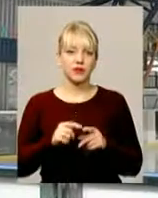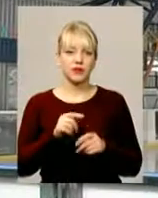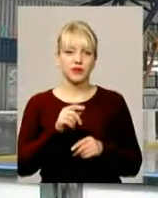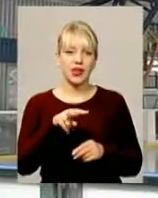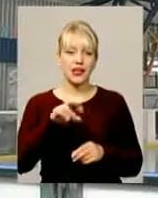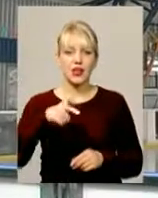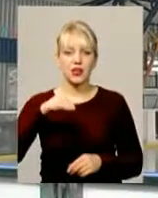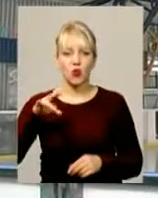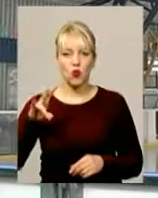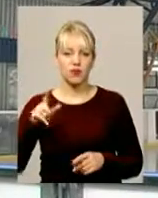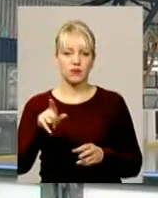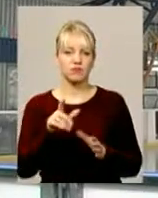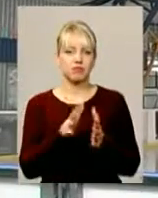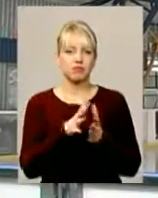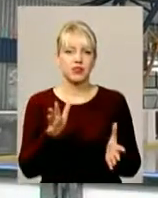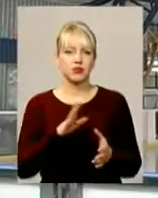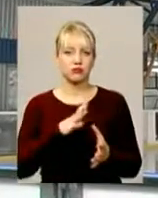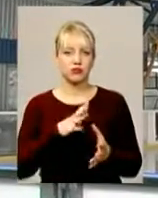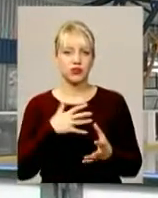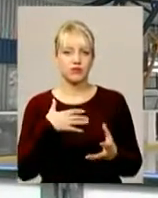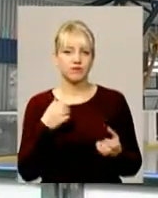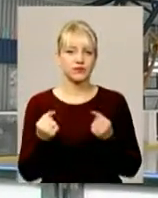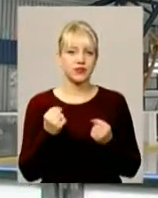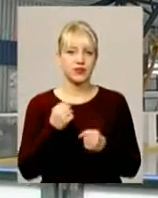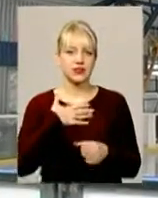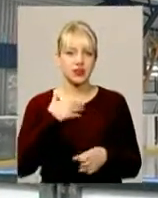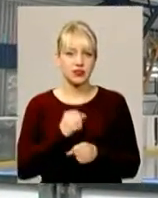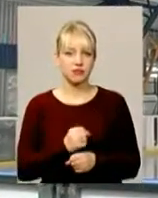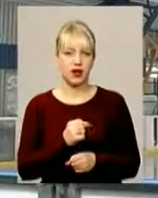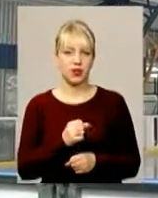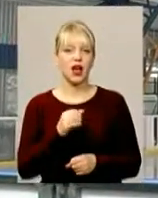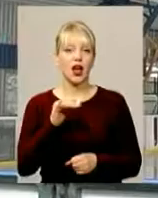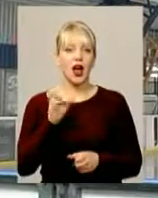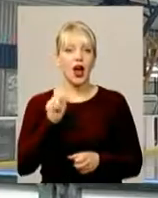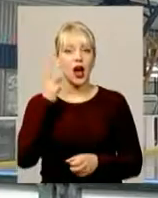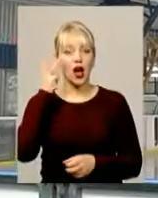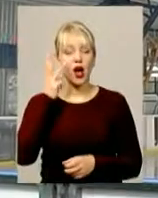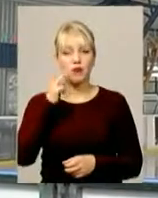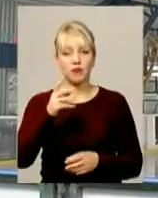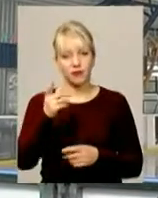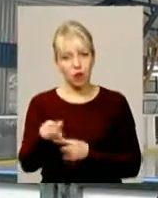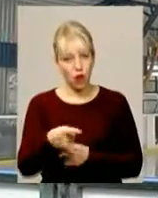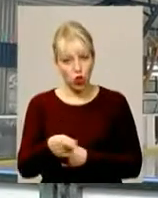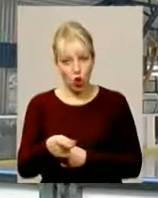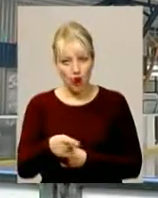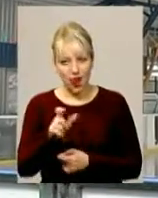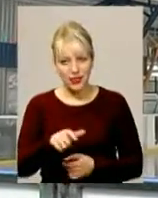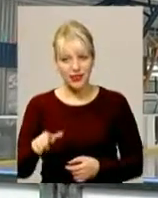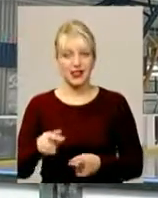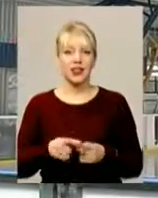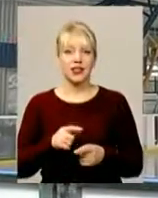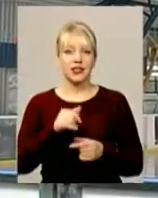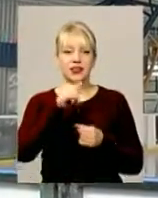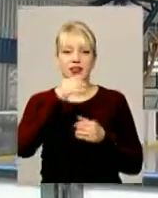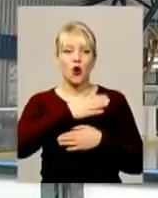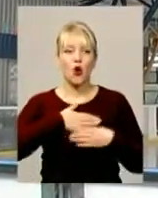були більш зібрані, а подоляни або, як кажуть, не хотіли вигравати або не змогли.